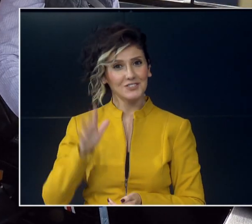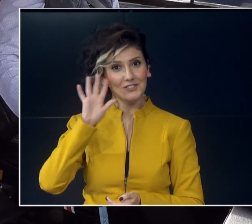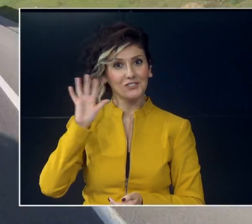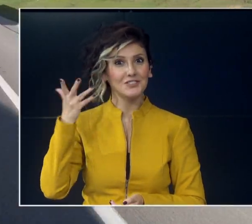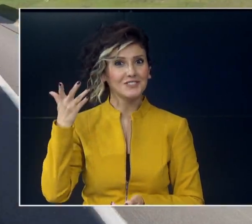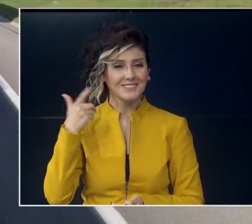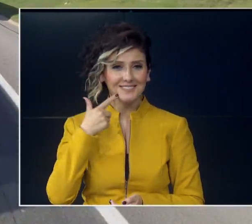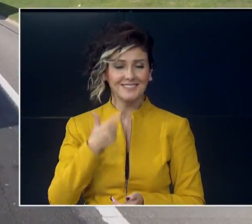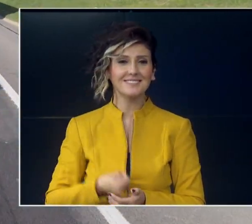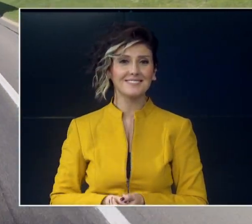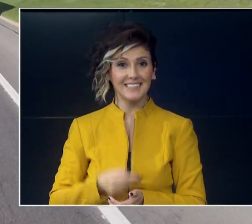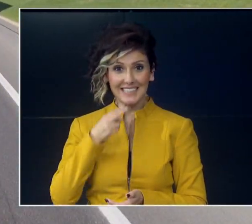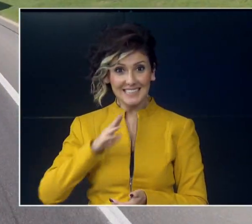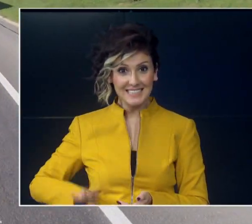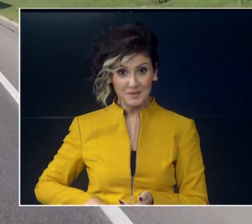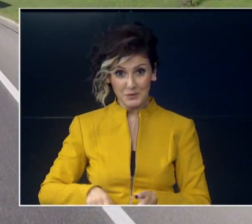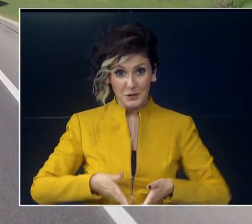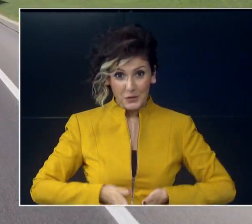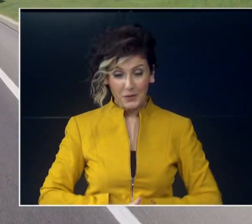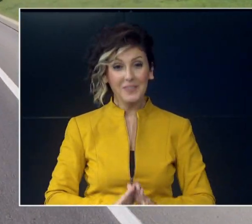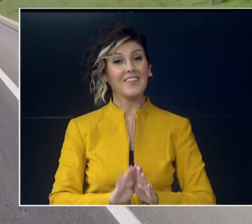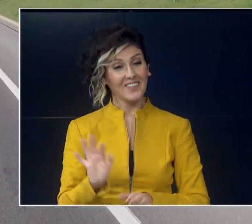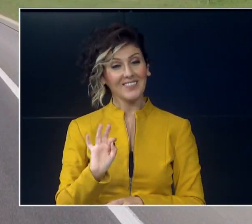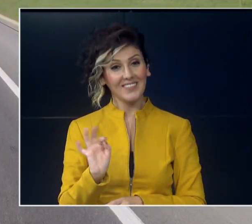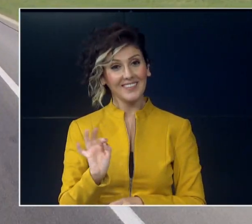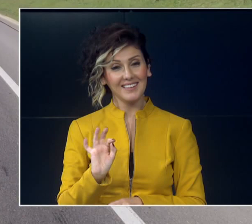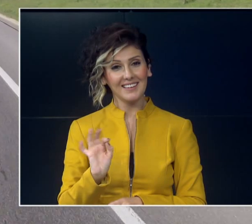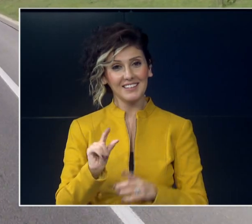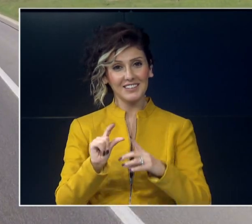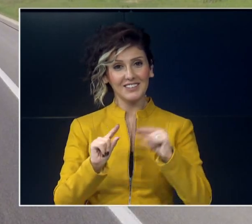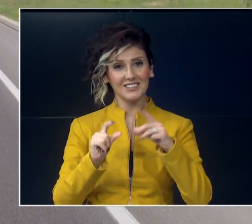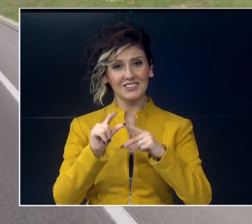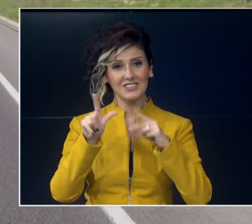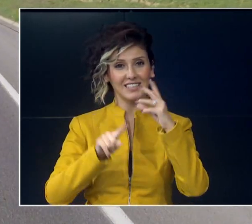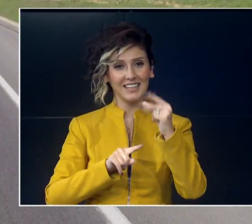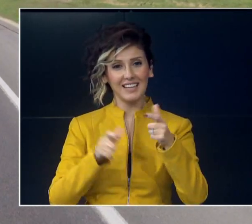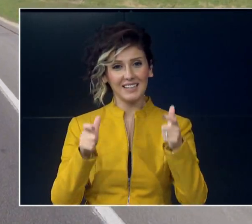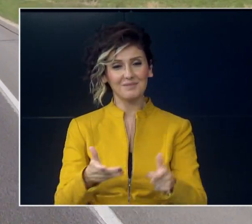Şaşırdı. Kızınız burada doğdu, değil mi? Evet, evet. Şişli'de.